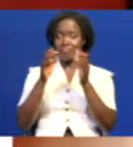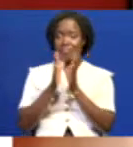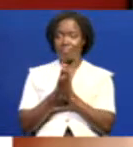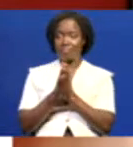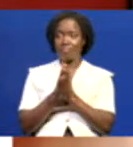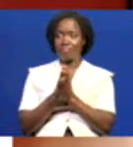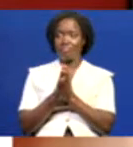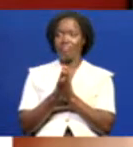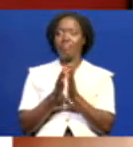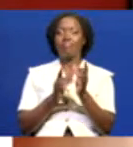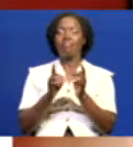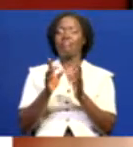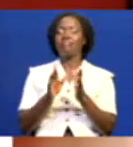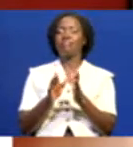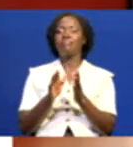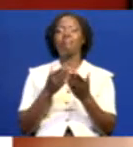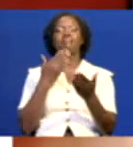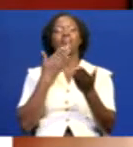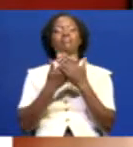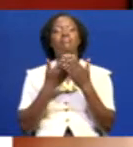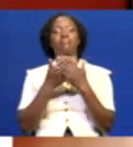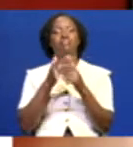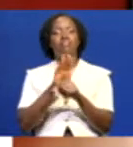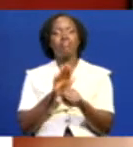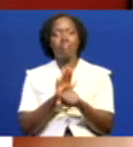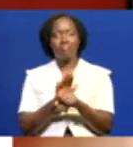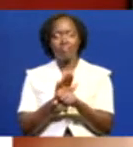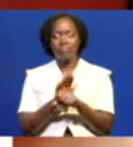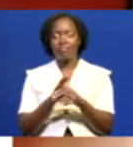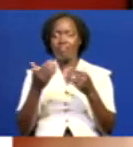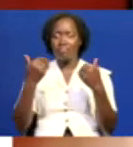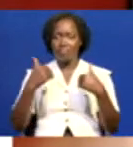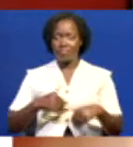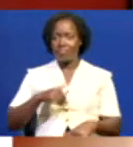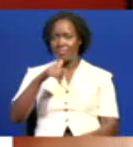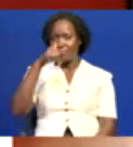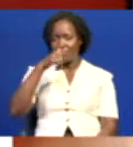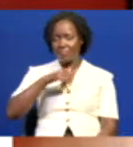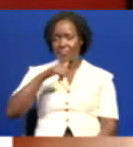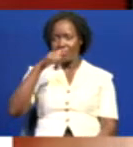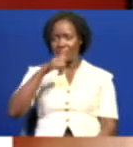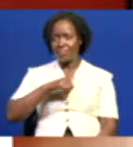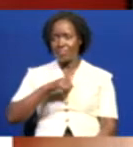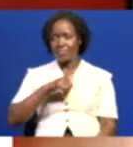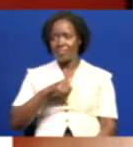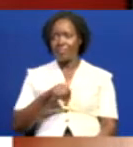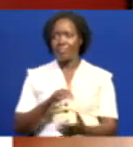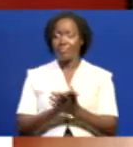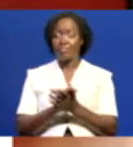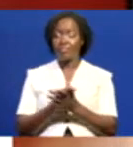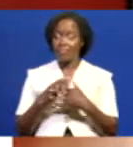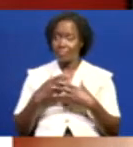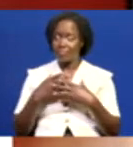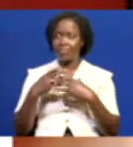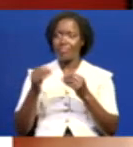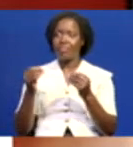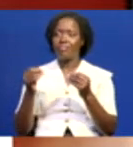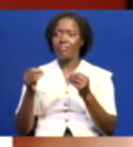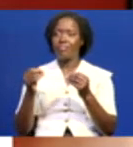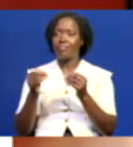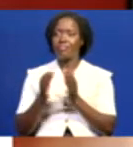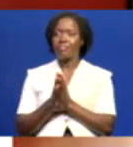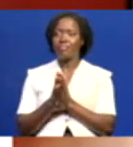wangu Agri Muteve, tunasema asante sana. Katika lugha ya ishara amekuwa ni Lensa Odingo. Mtazamaji, nikiondoka na kuacha